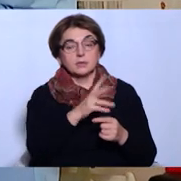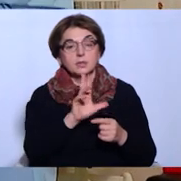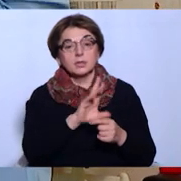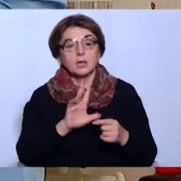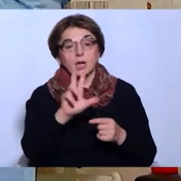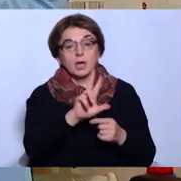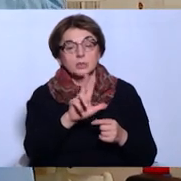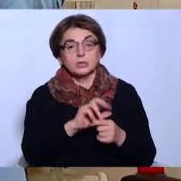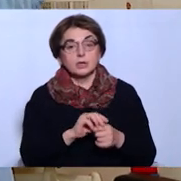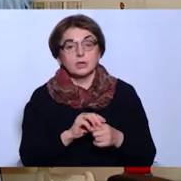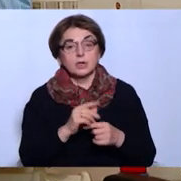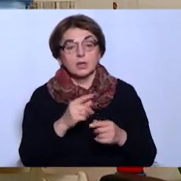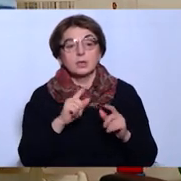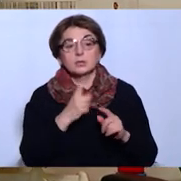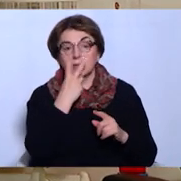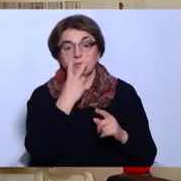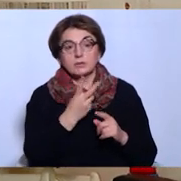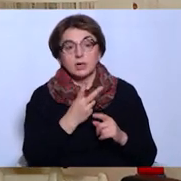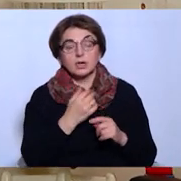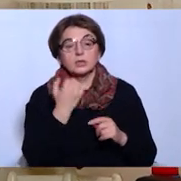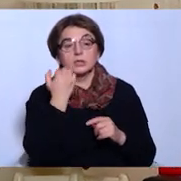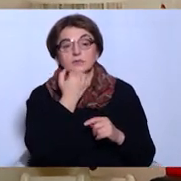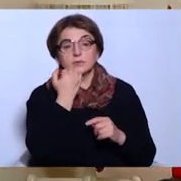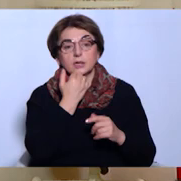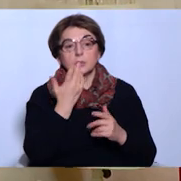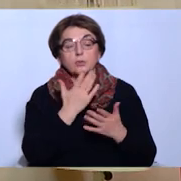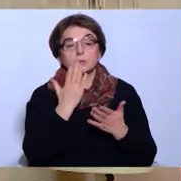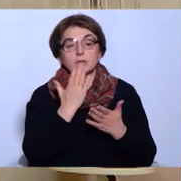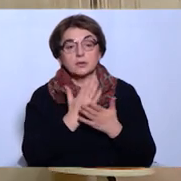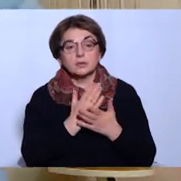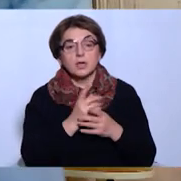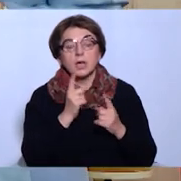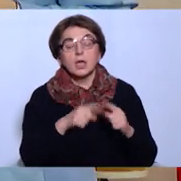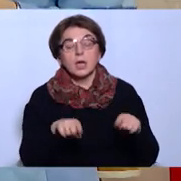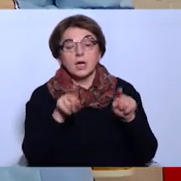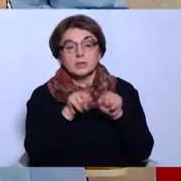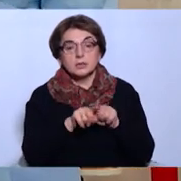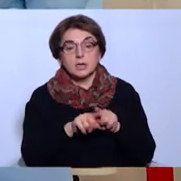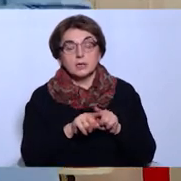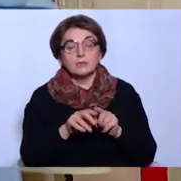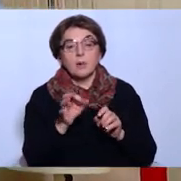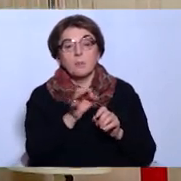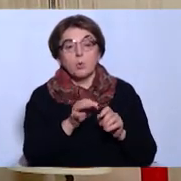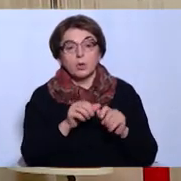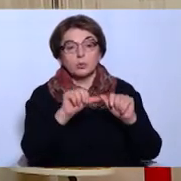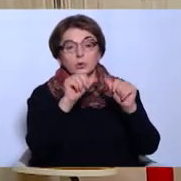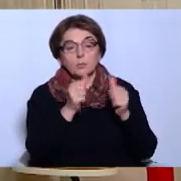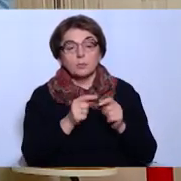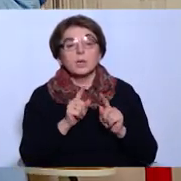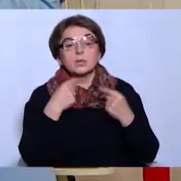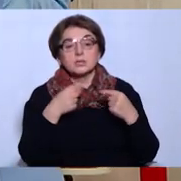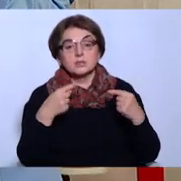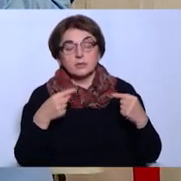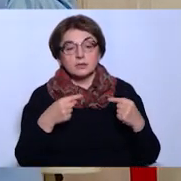3-ს. მე შესაძამე გამოვიდა, რომ ნივთიერებებს, რომელსაც გააჩნიათ ერთი და იგივე მოლეკულური ფორმულა, სხვადასხვა